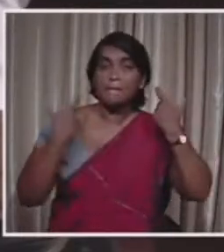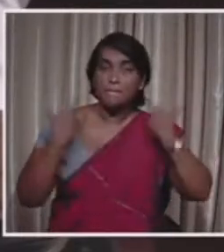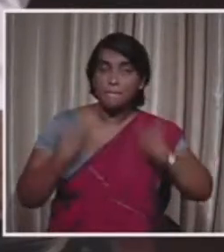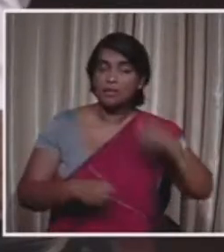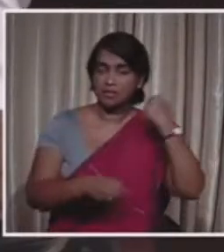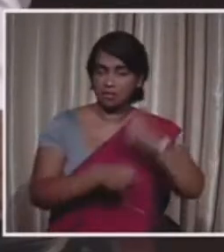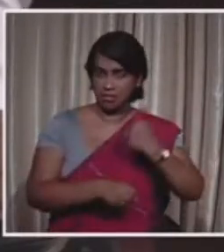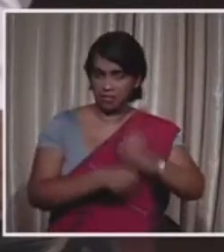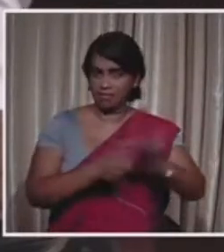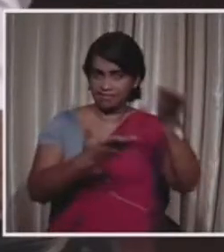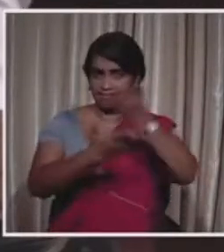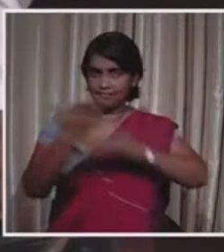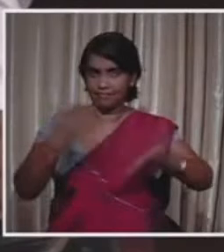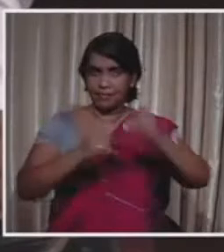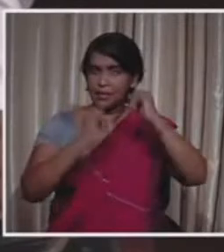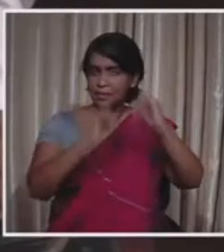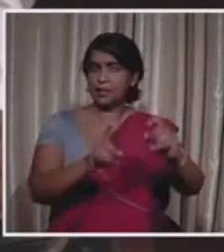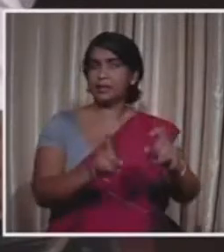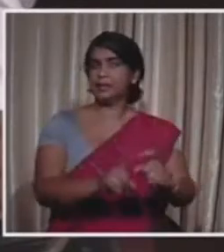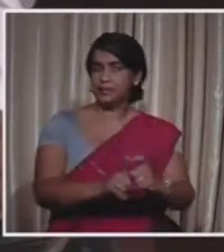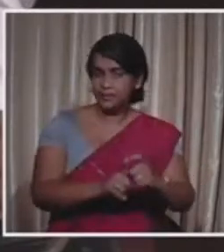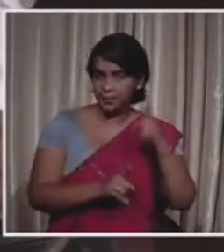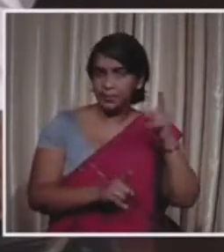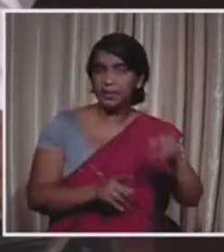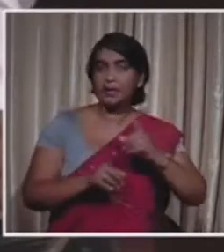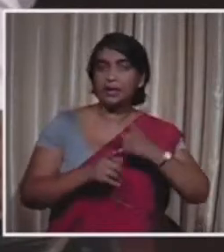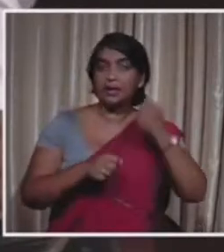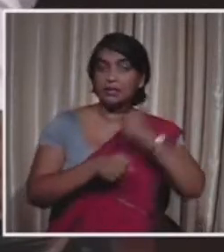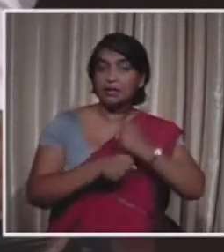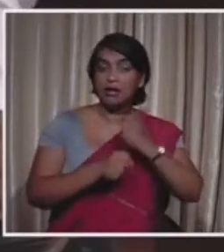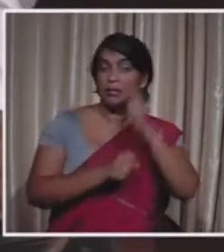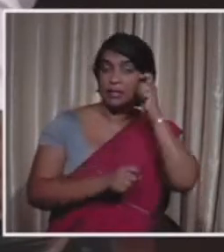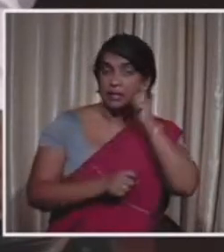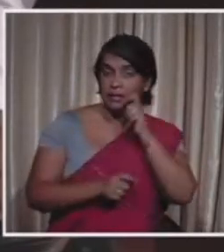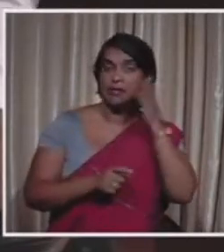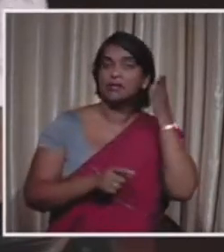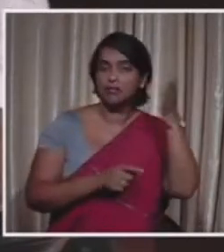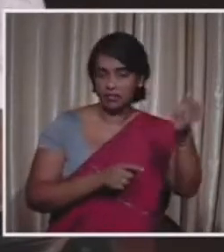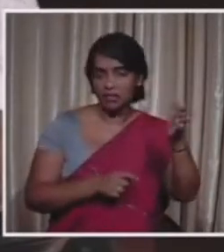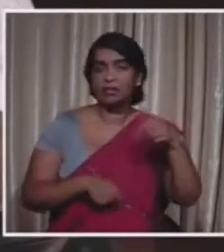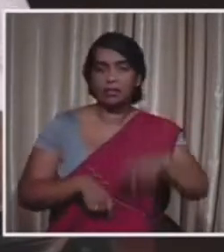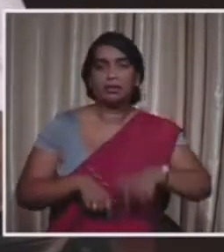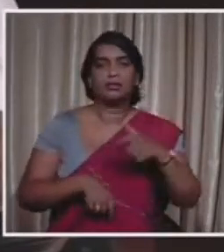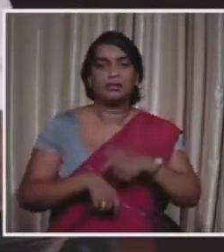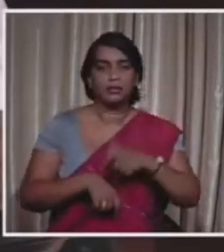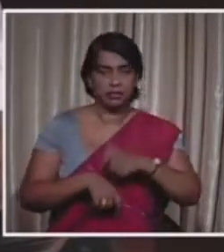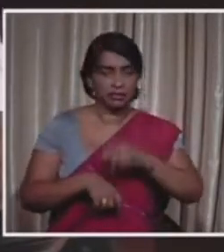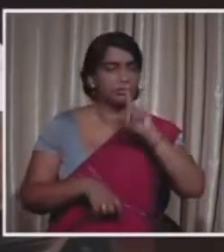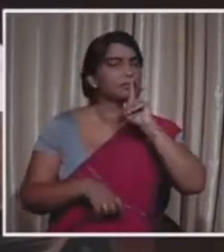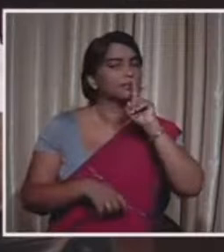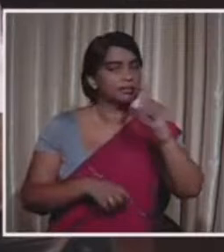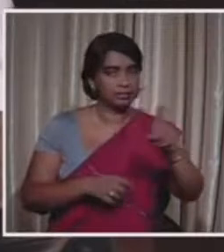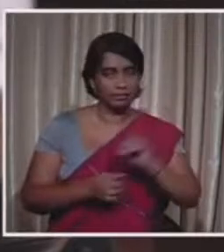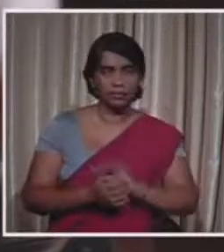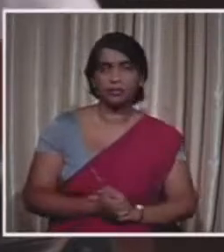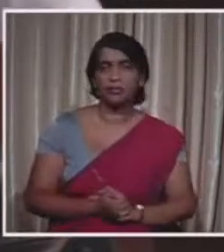raje mlechatte saha rajya thrasthavadaya kiyana eka me avasthave kiyannata ona